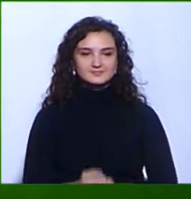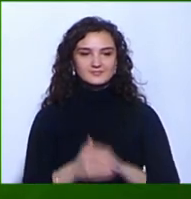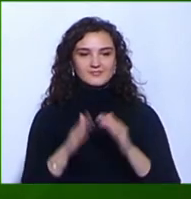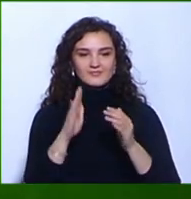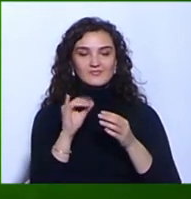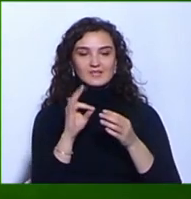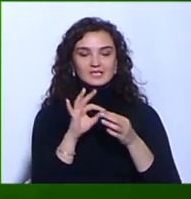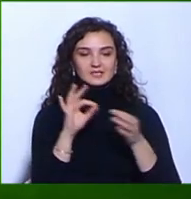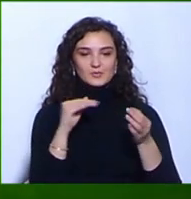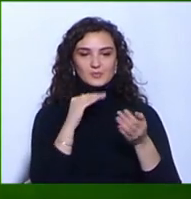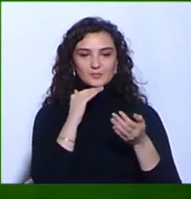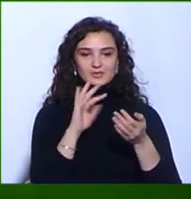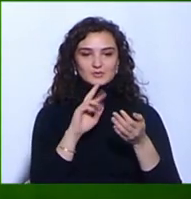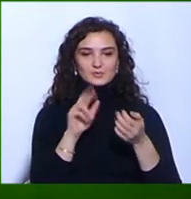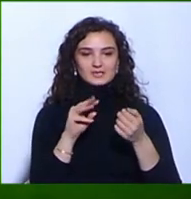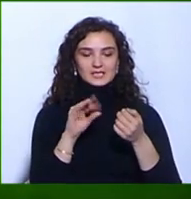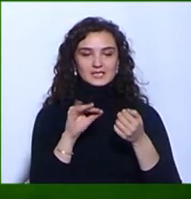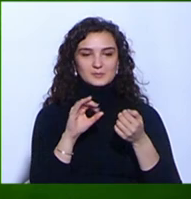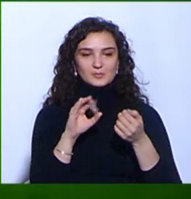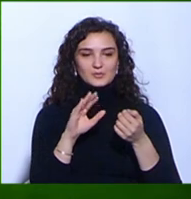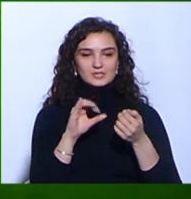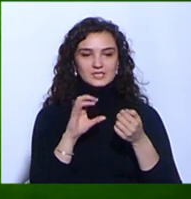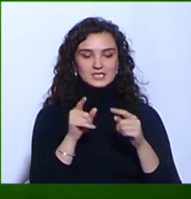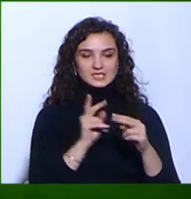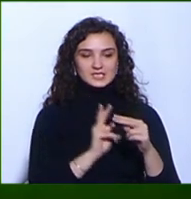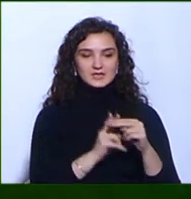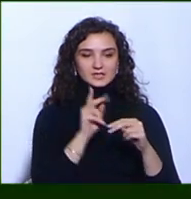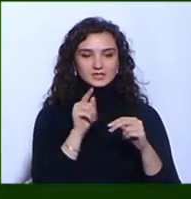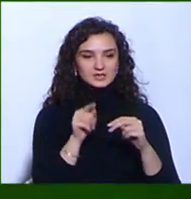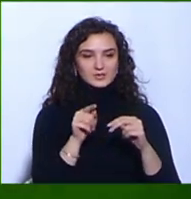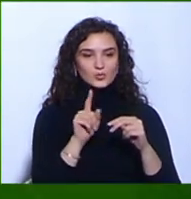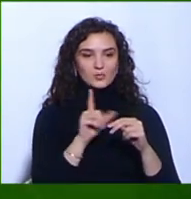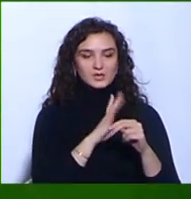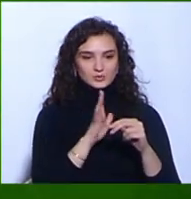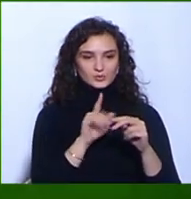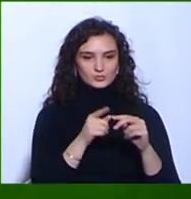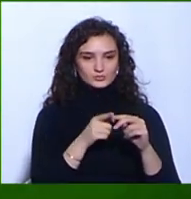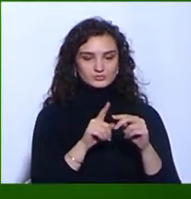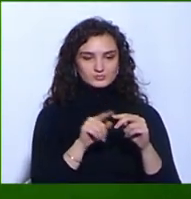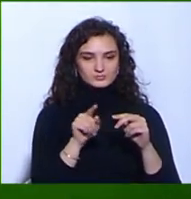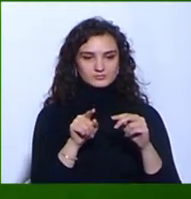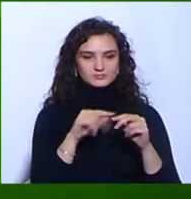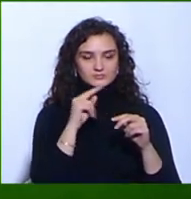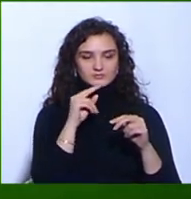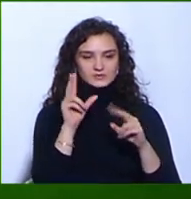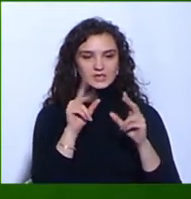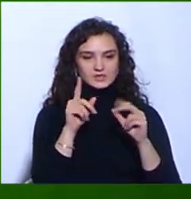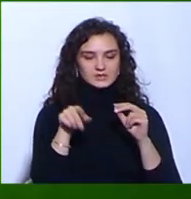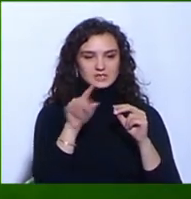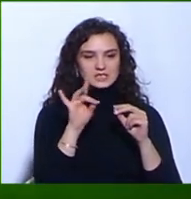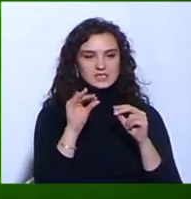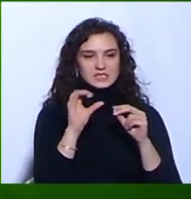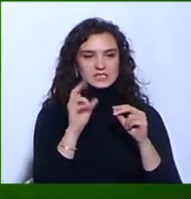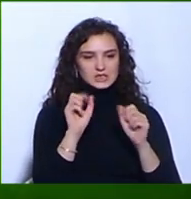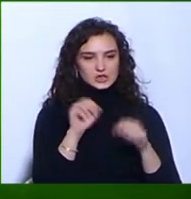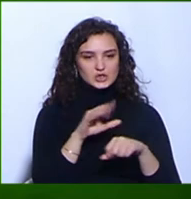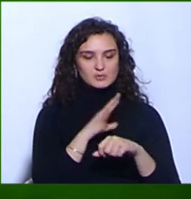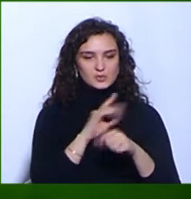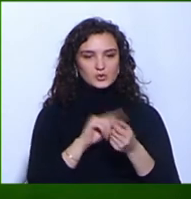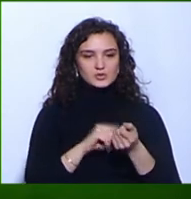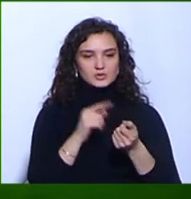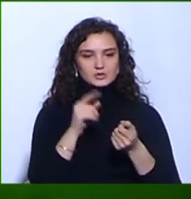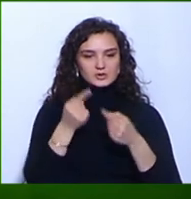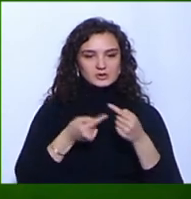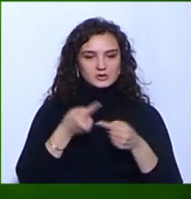ვენური უკმარისობის და ლიმფოსტაზის თავიდან ასაცილებლად გაითვალისწინეთ რისკ ფაქტორები: